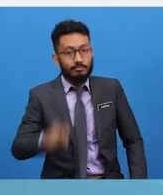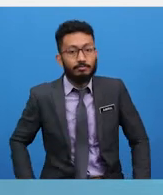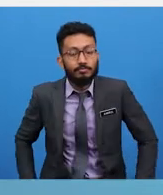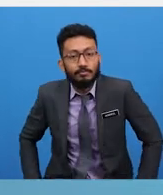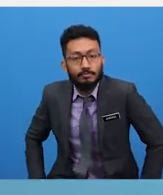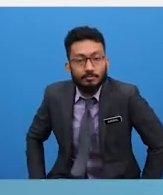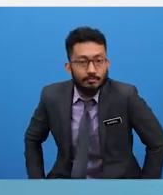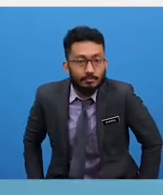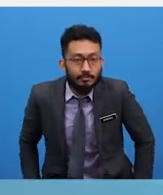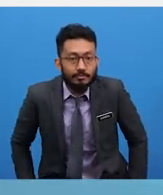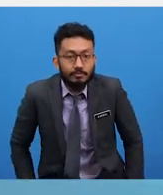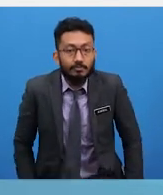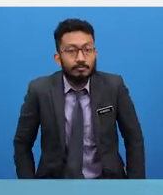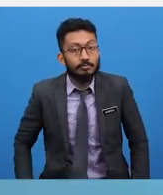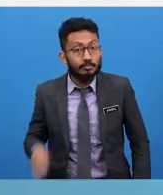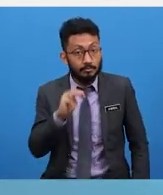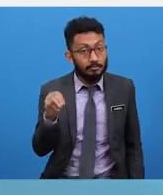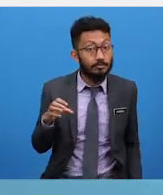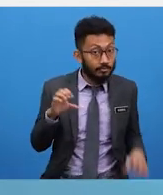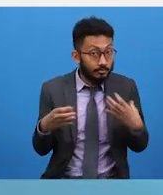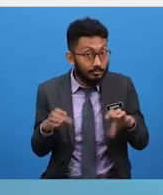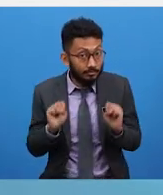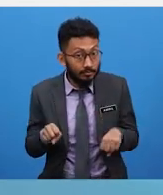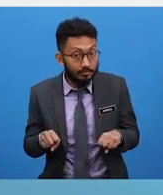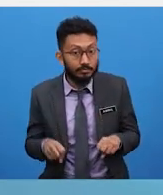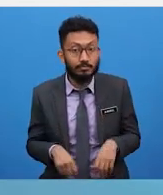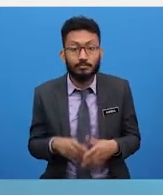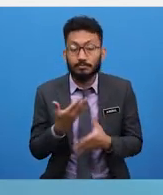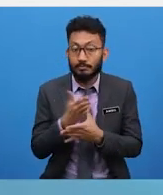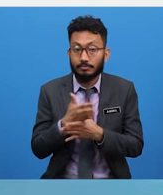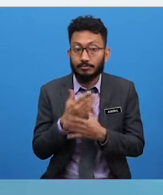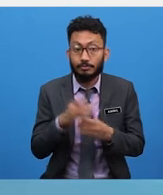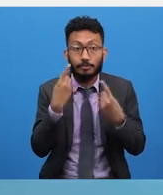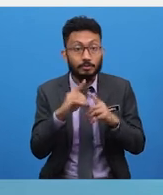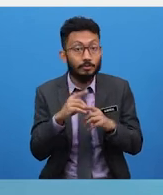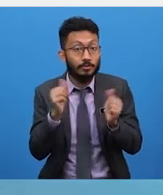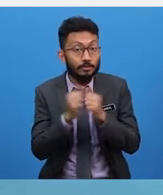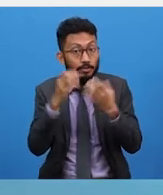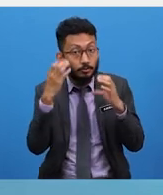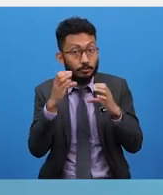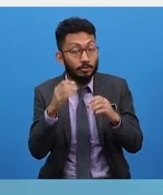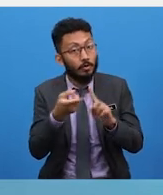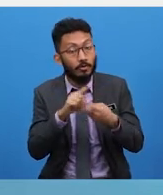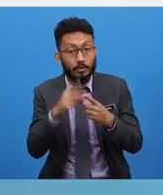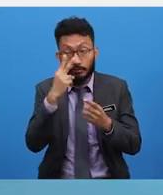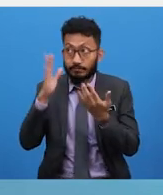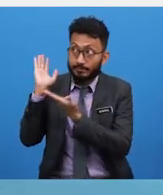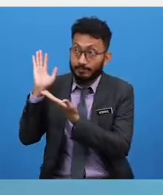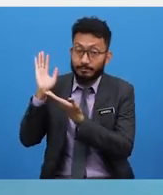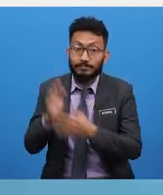Murid-murid boleh mencuba dan berkongsi jawapan dengan guru dan rakan-rakan di sekolah nanti.